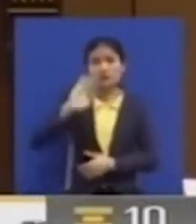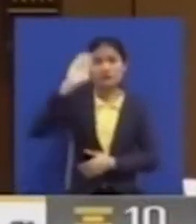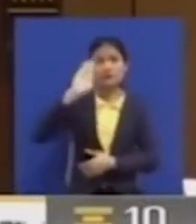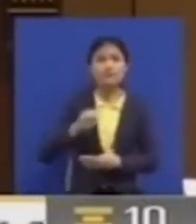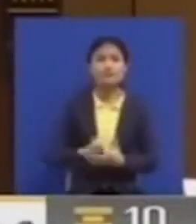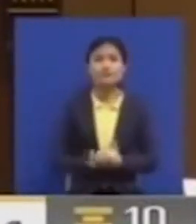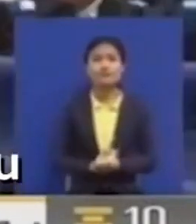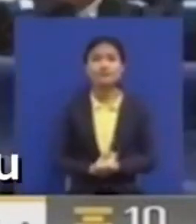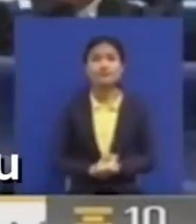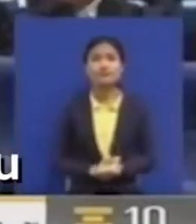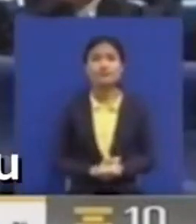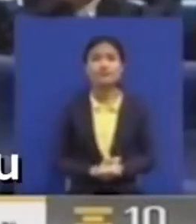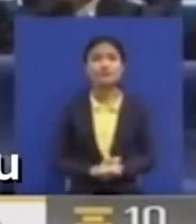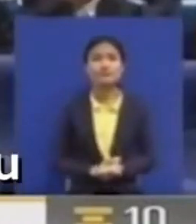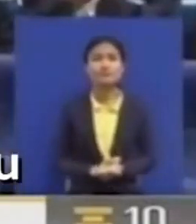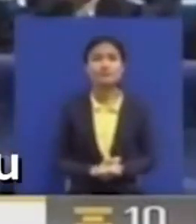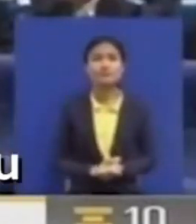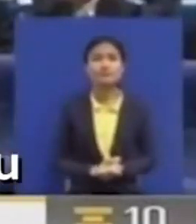ครับ